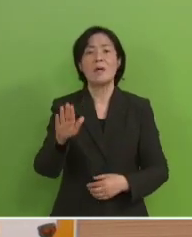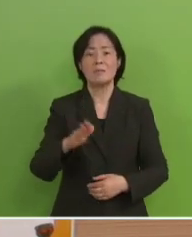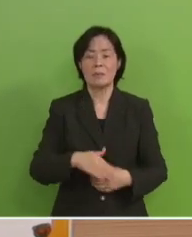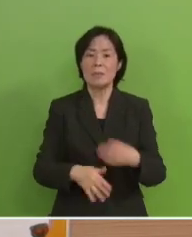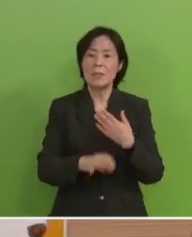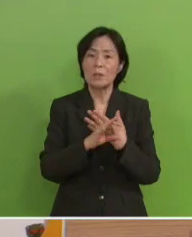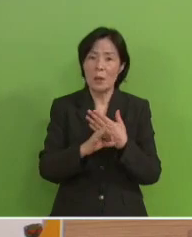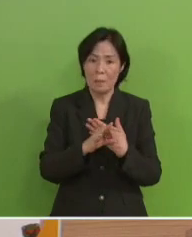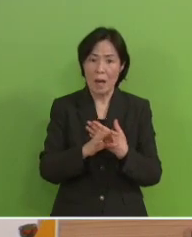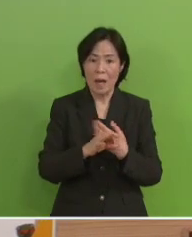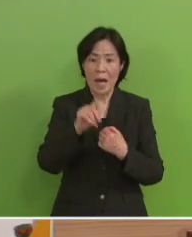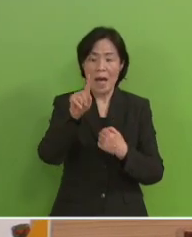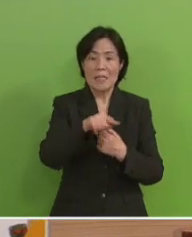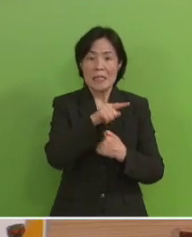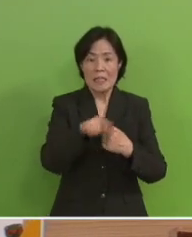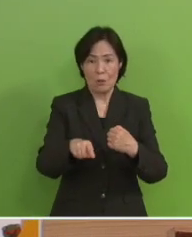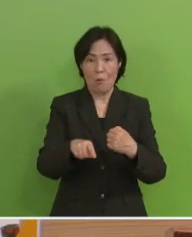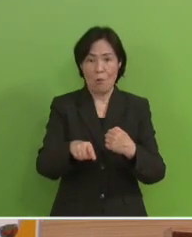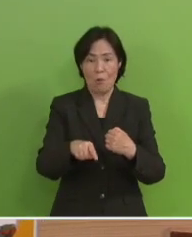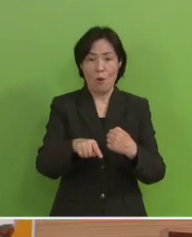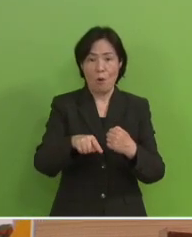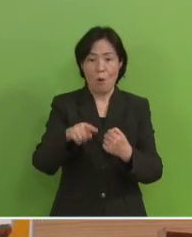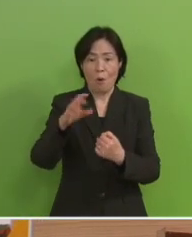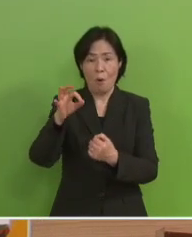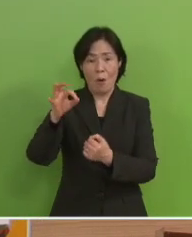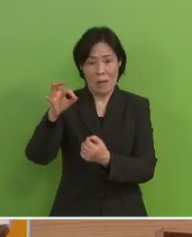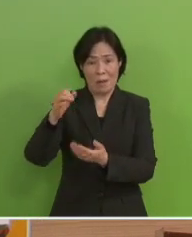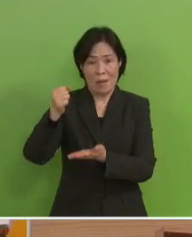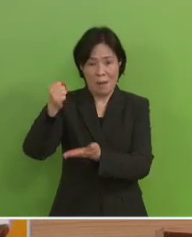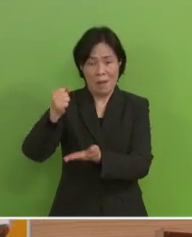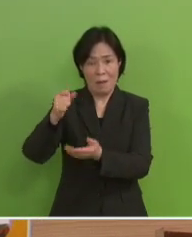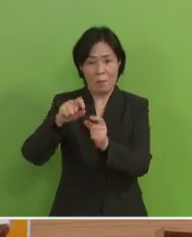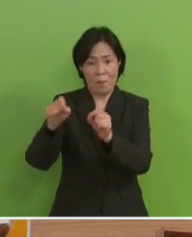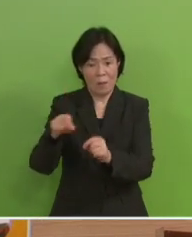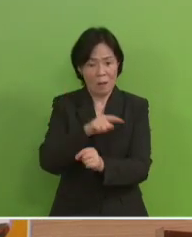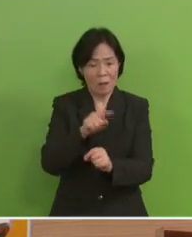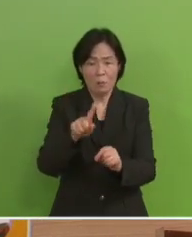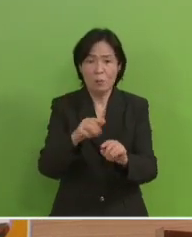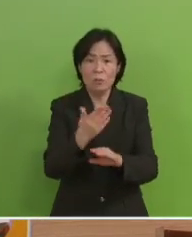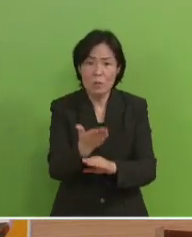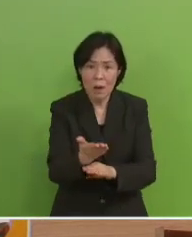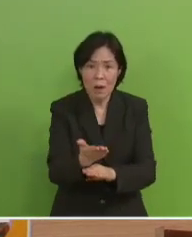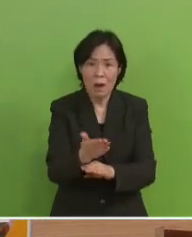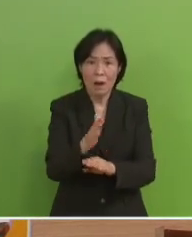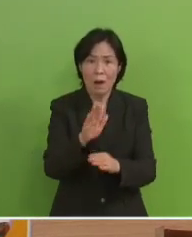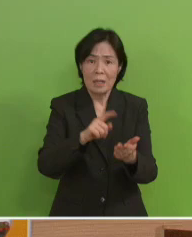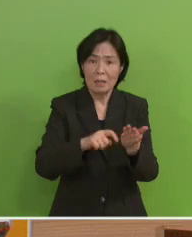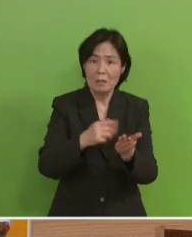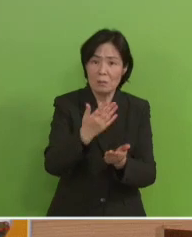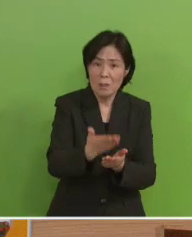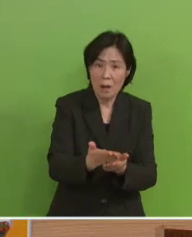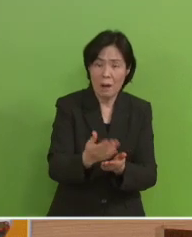例えば人的資源財源的な資源その状況がどうなのかあるいは